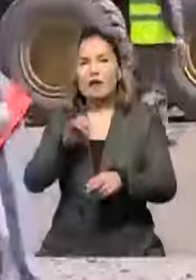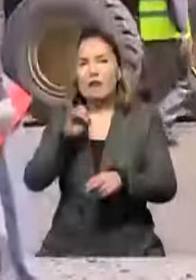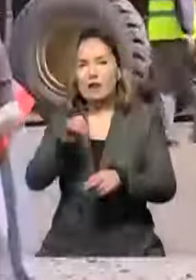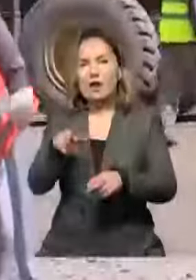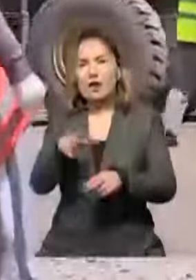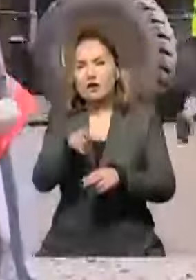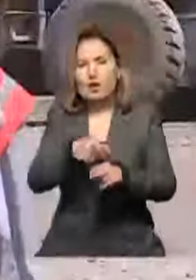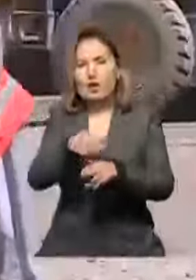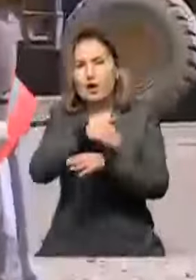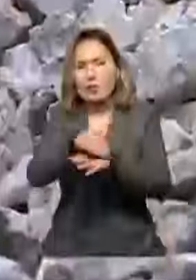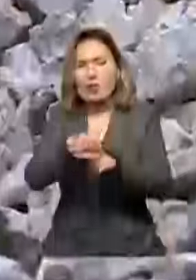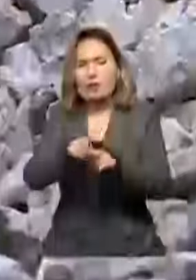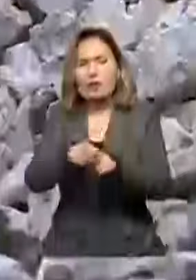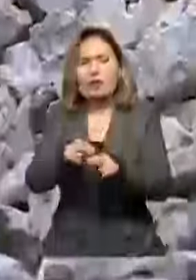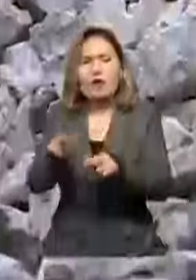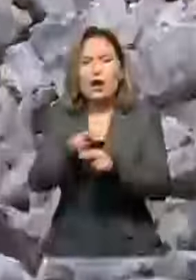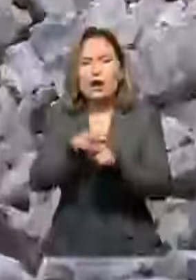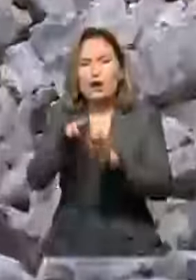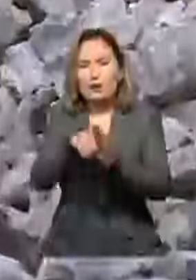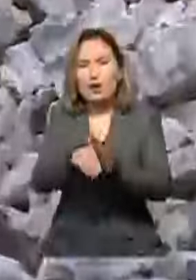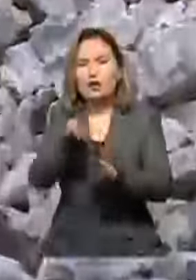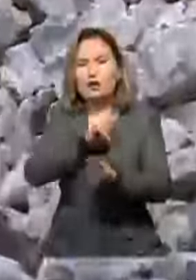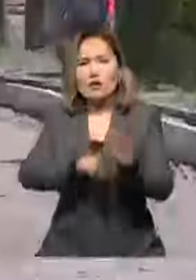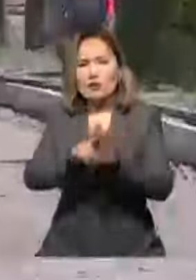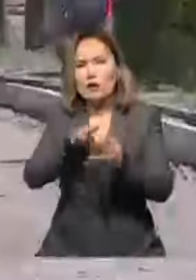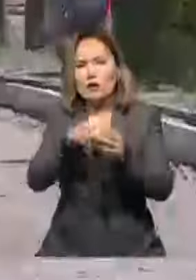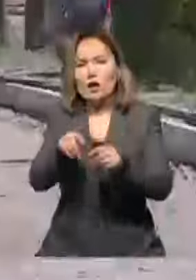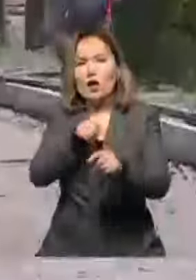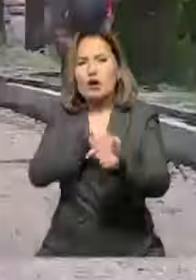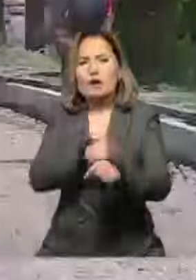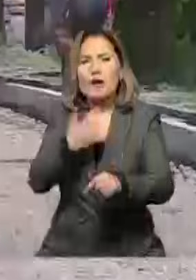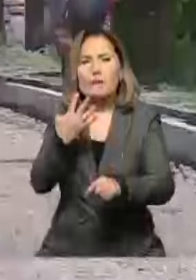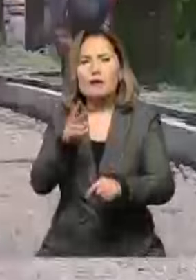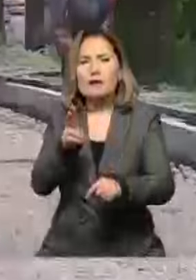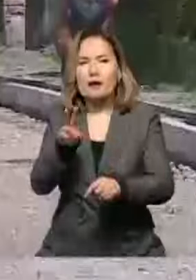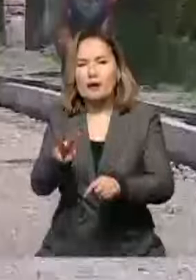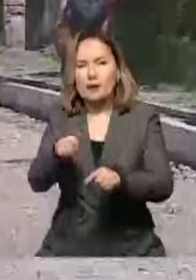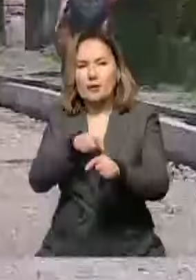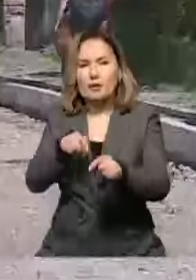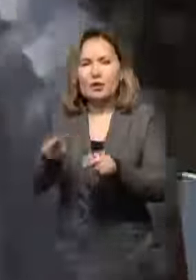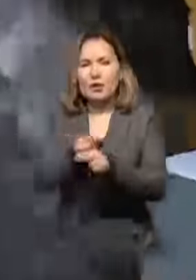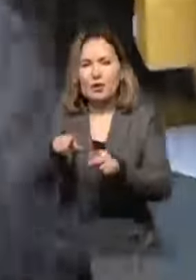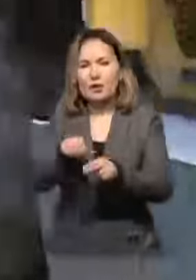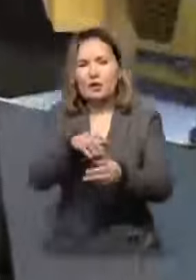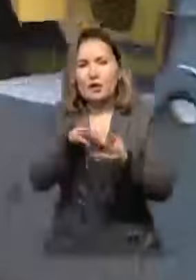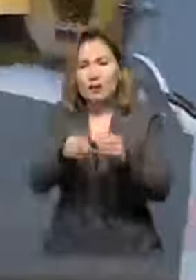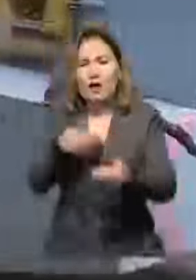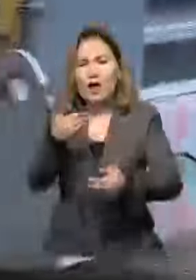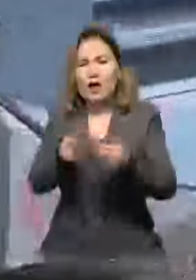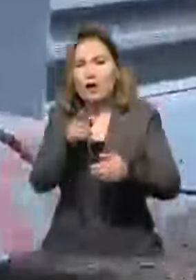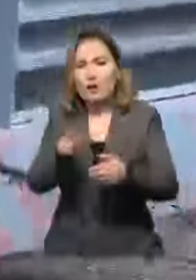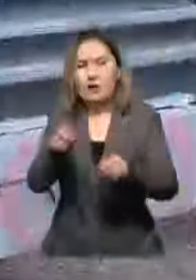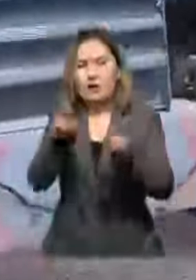Пичугин атындағы көше. Биыл мұнда абаттандыру жол салу жұмыстары басталды. Ұзындығы 5 шақырым аумаққа асфальт төселмек. Бұған қоса жаяу жүргіншілер